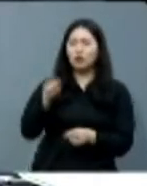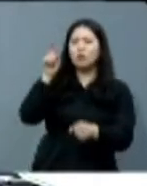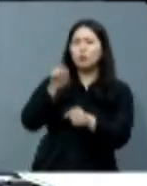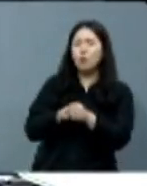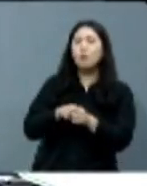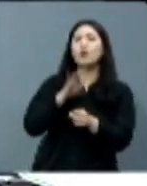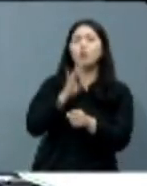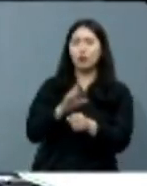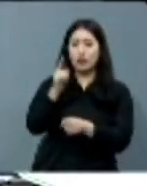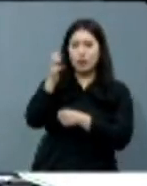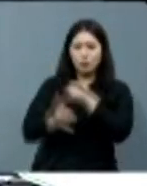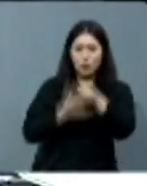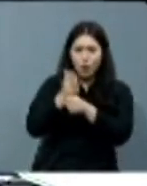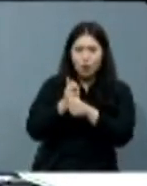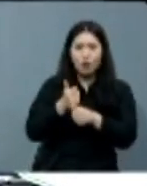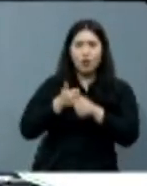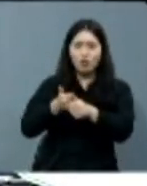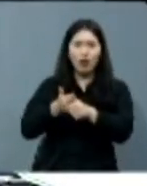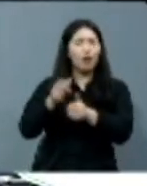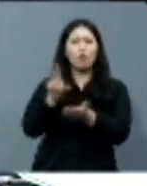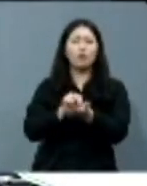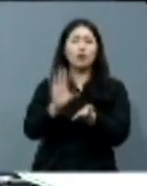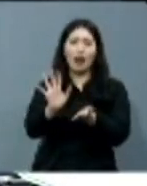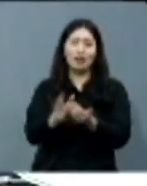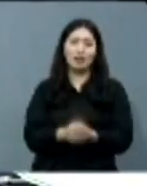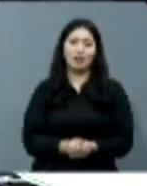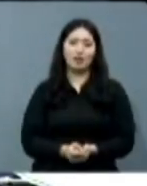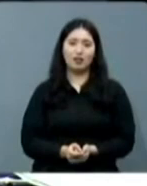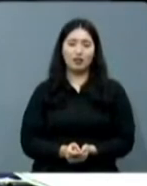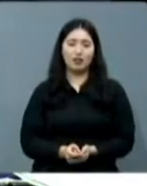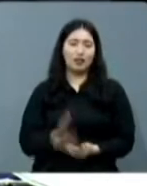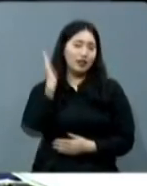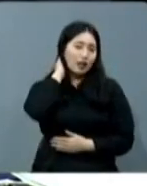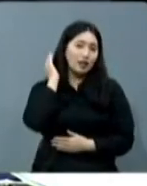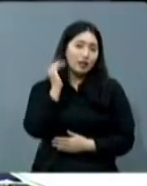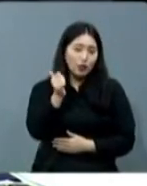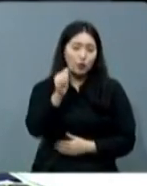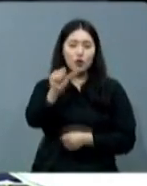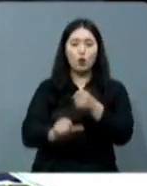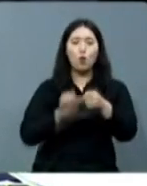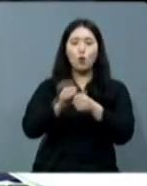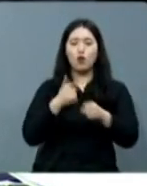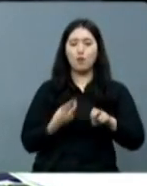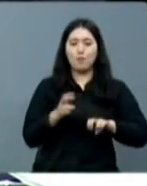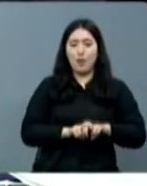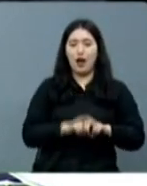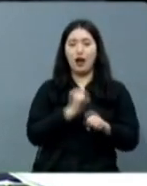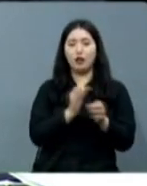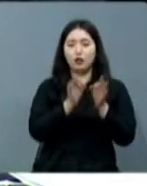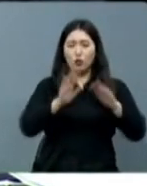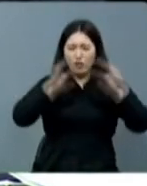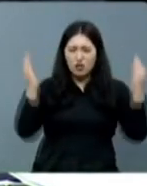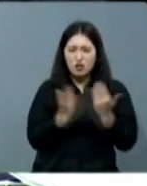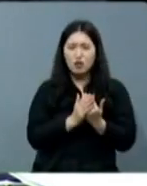그게 몇 년 걸리고 그게 그런 문제는 아니죠. 대통령이 5년 재임 중에 전부 다